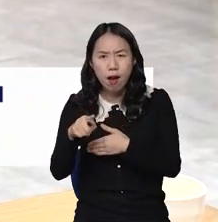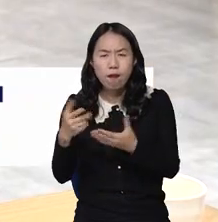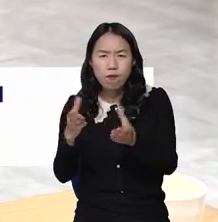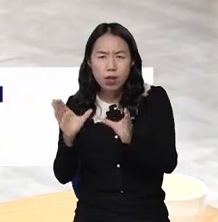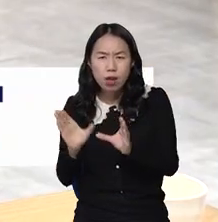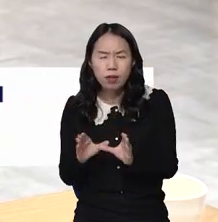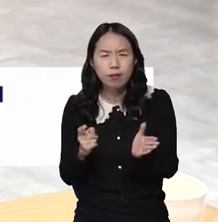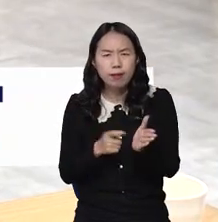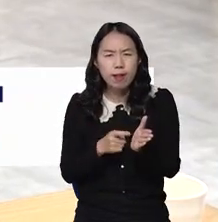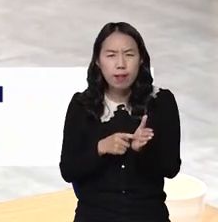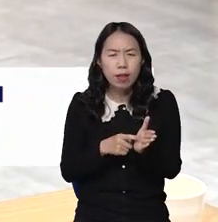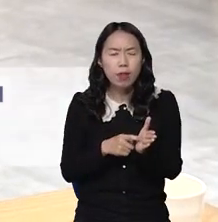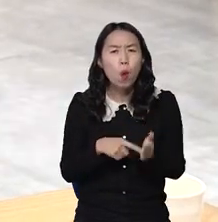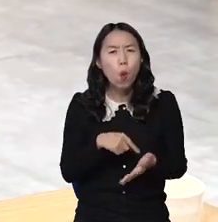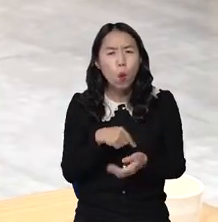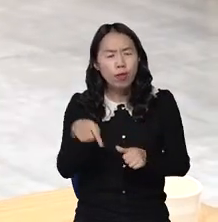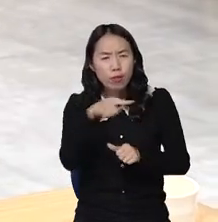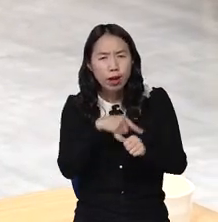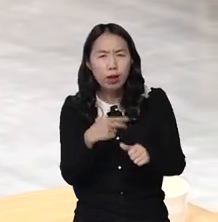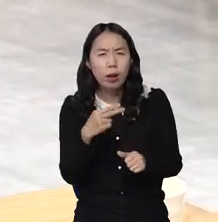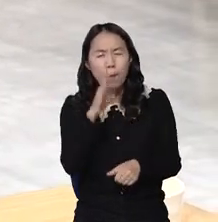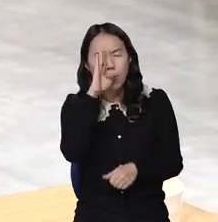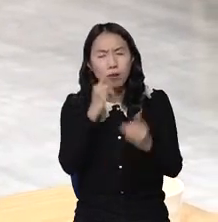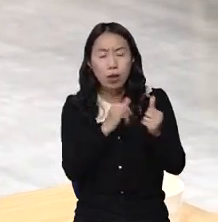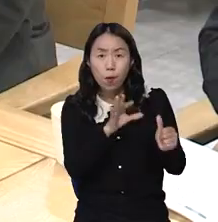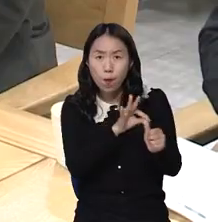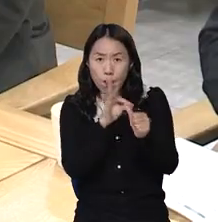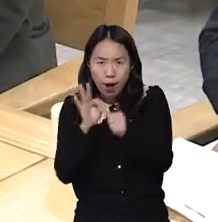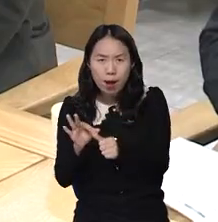환자 구조와 의료 지원, 지역 의료 발전을 위한